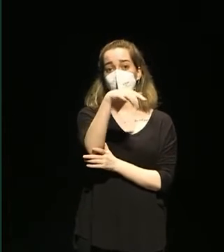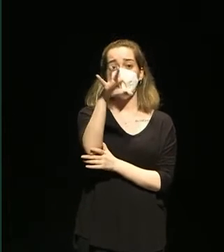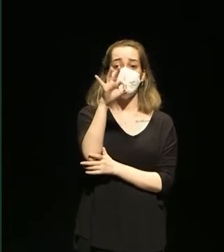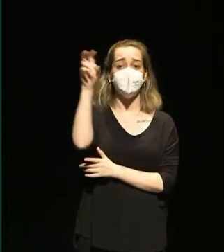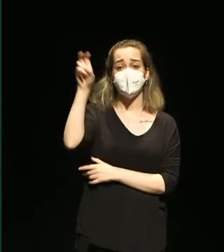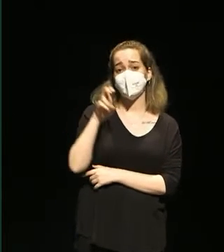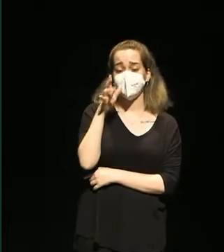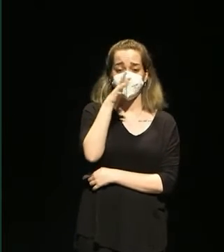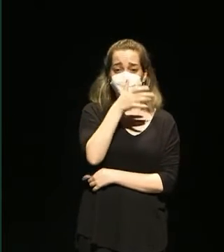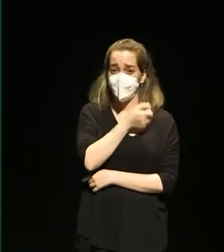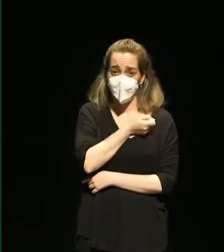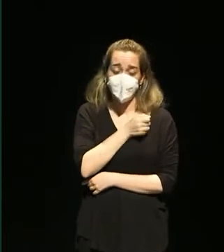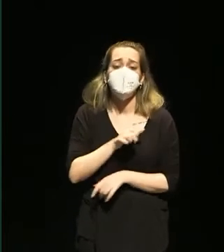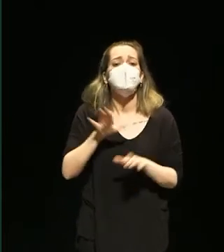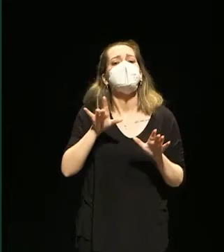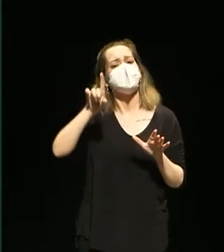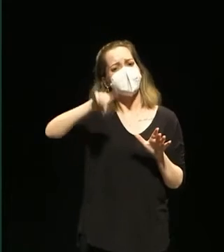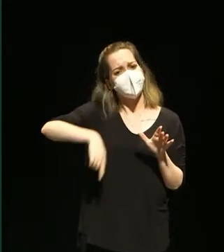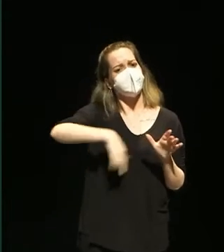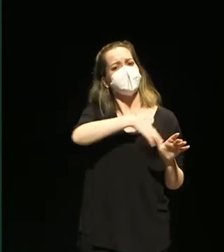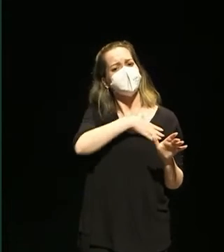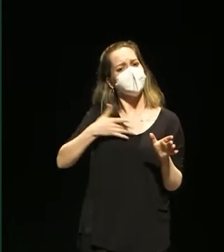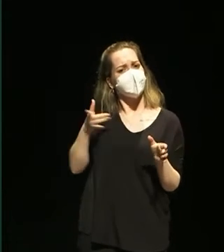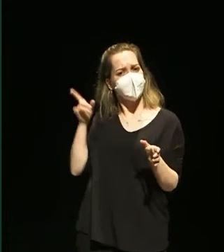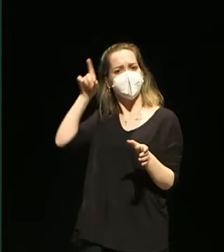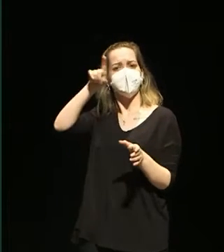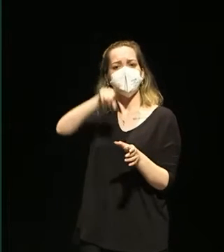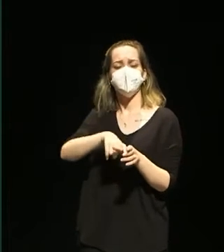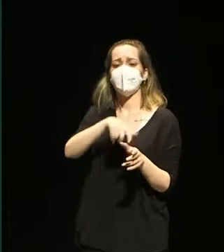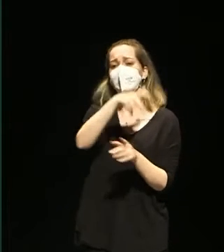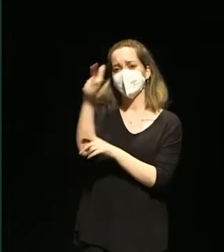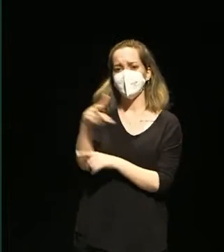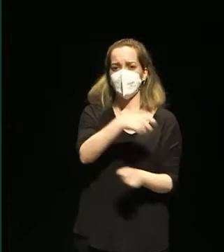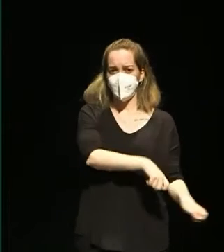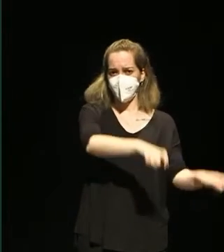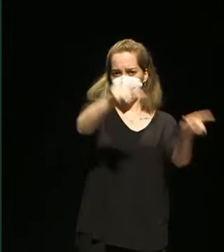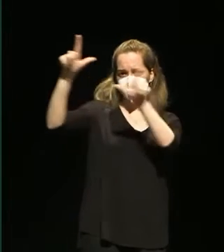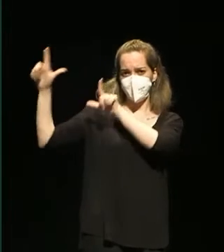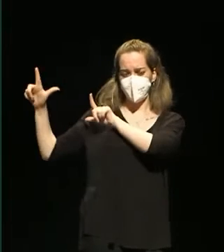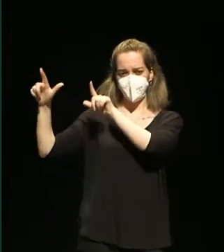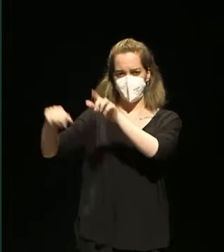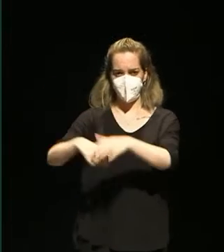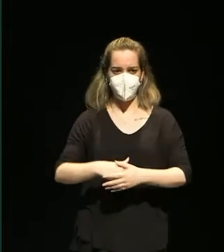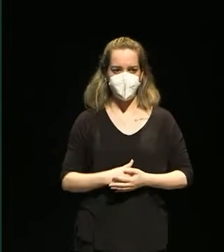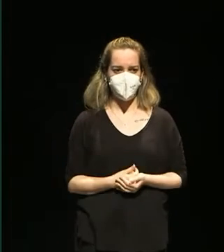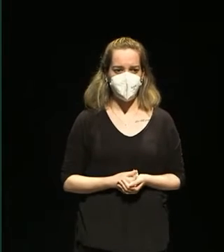pot venir, però també ha volgut participar i el tenim en el vídeo.